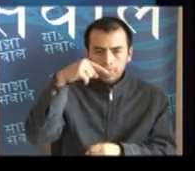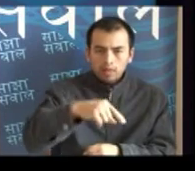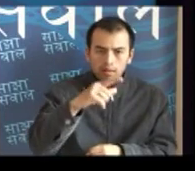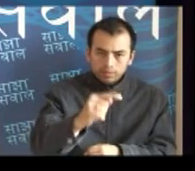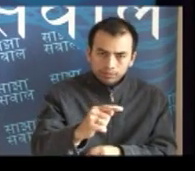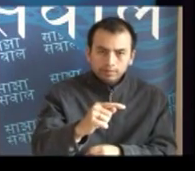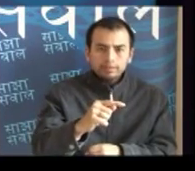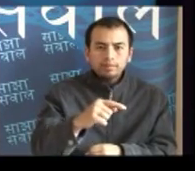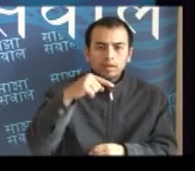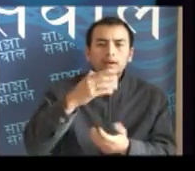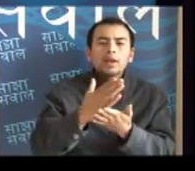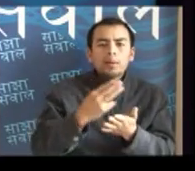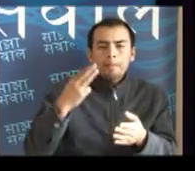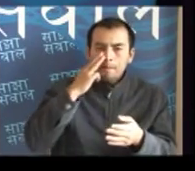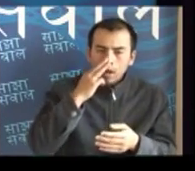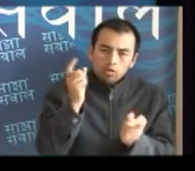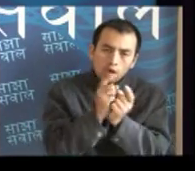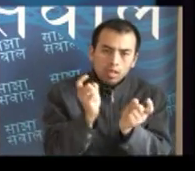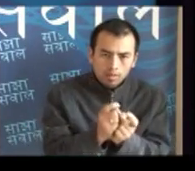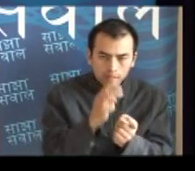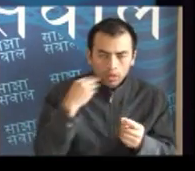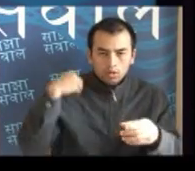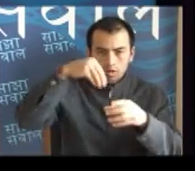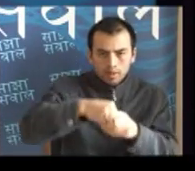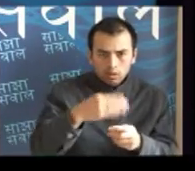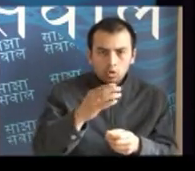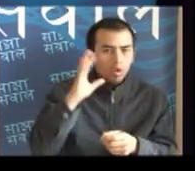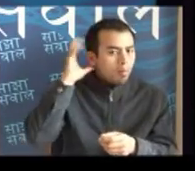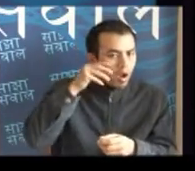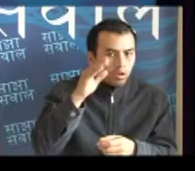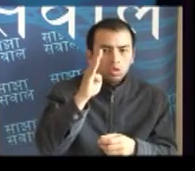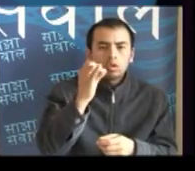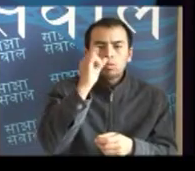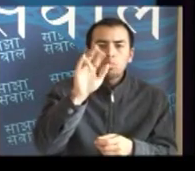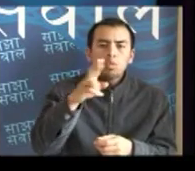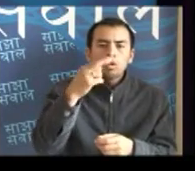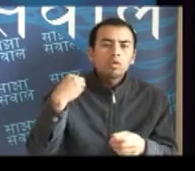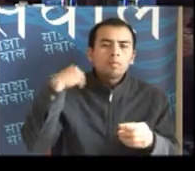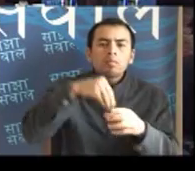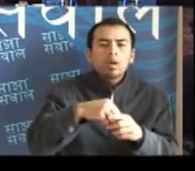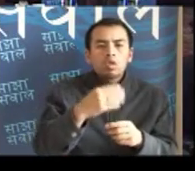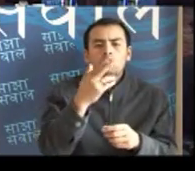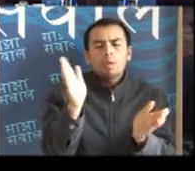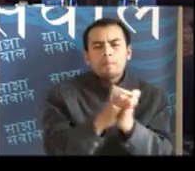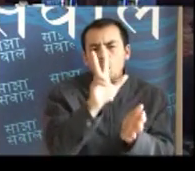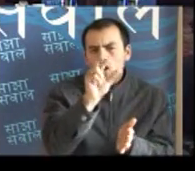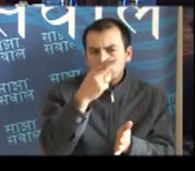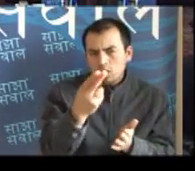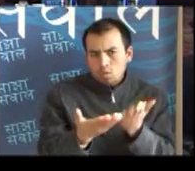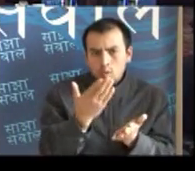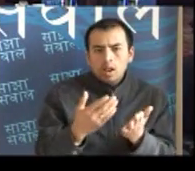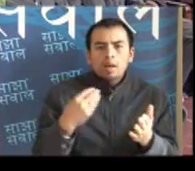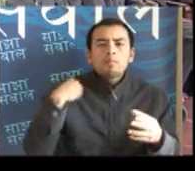आजको यो कार्यक्रममा छलफलमा सहभागी हुन पर्यटन बोर्डको सभाकक्षमा झन्डै 80 फरक रूपमा